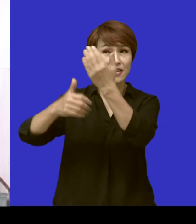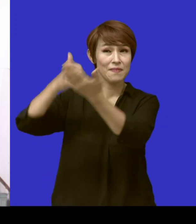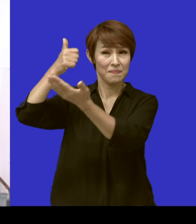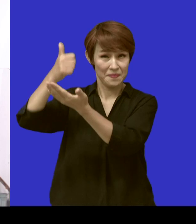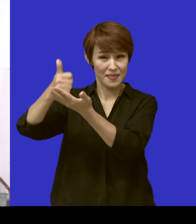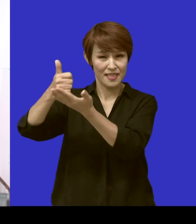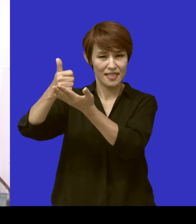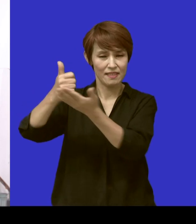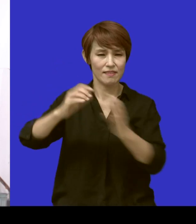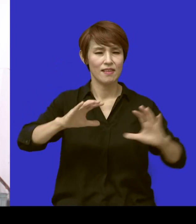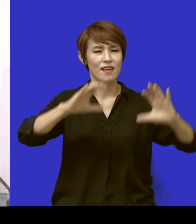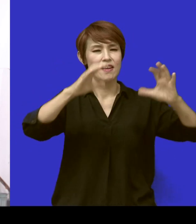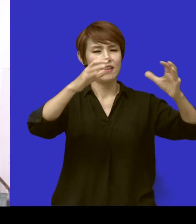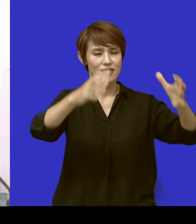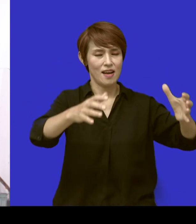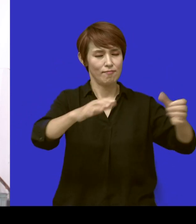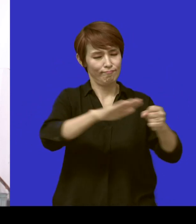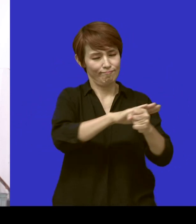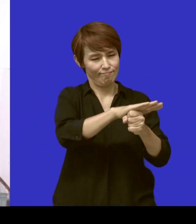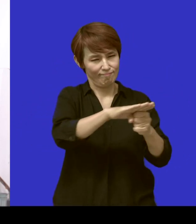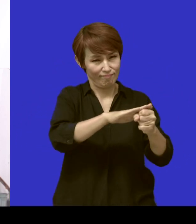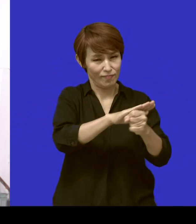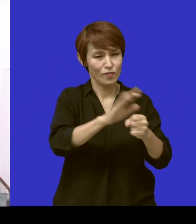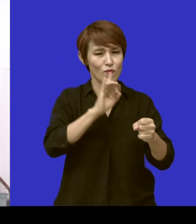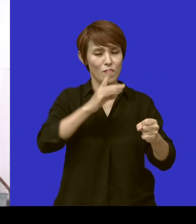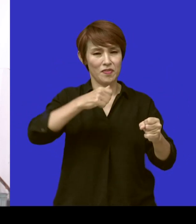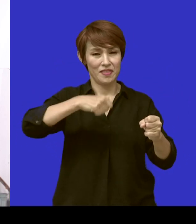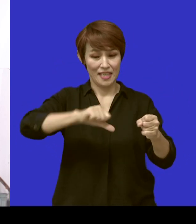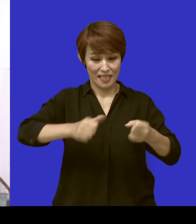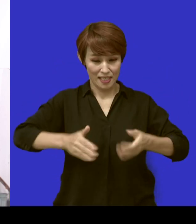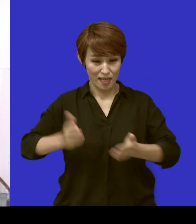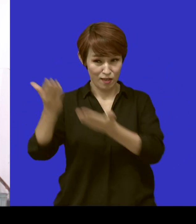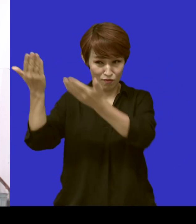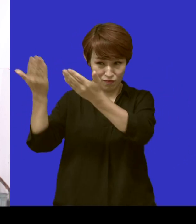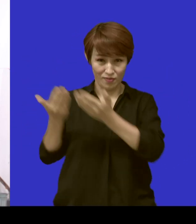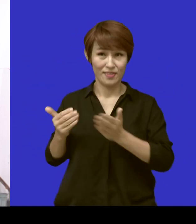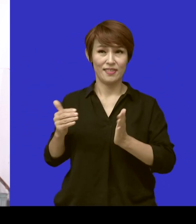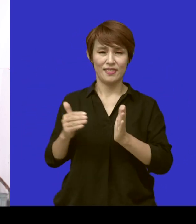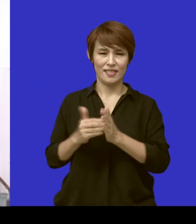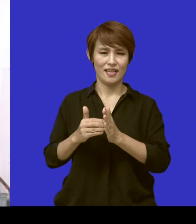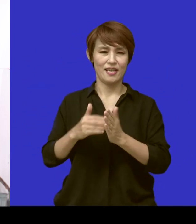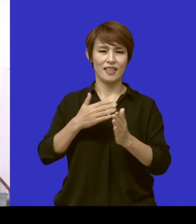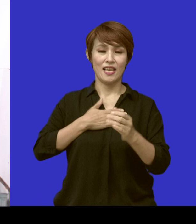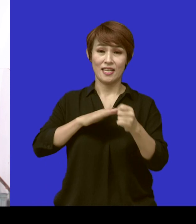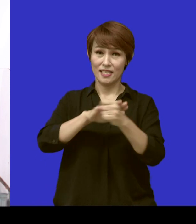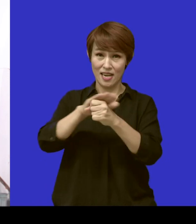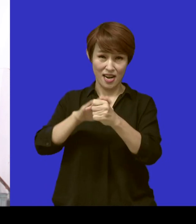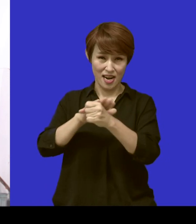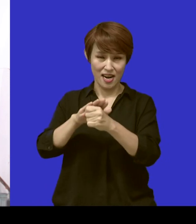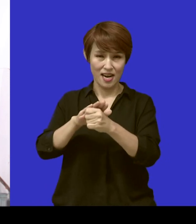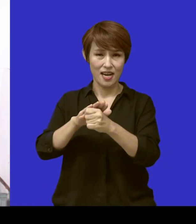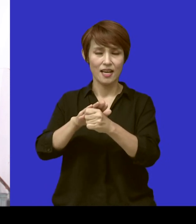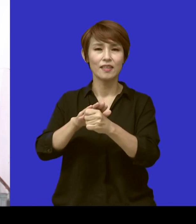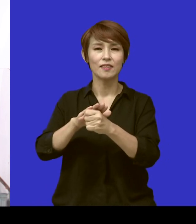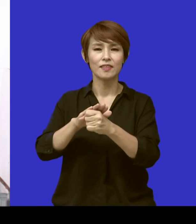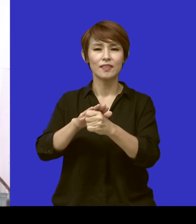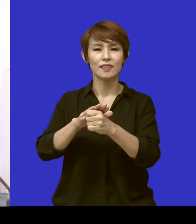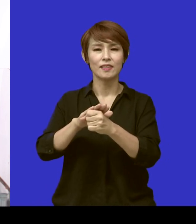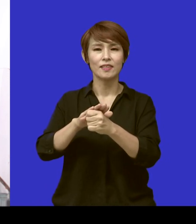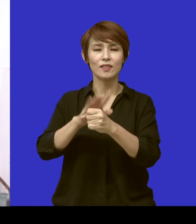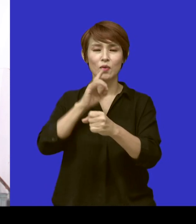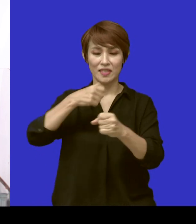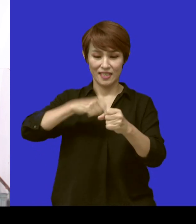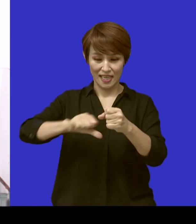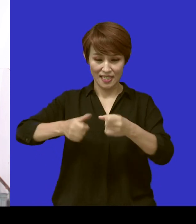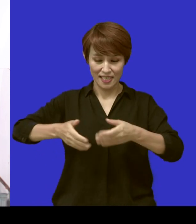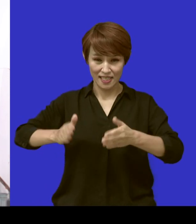하나님이 이 세상을 이처럼 사랑하사 독생자를 주셨대요. 나를 사랑하시사 독생자를 주셔서